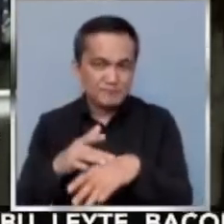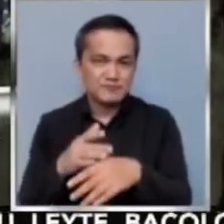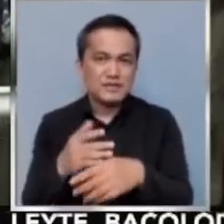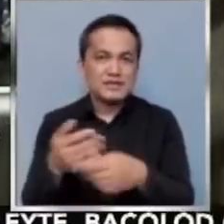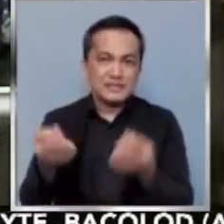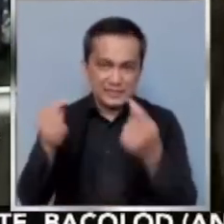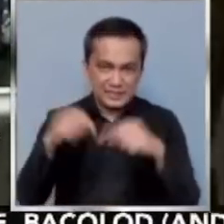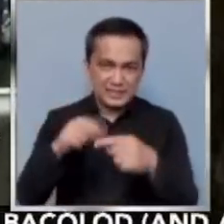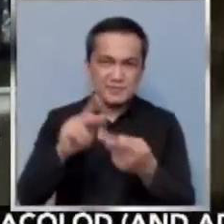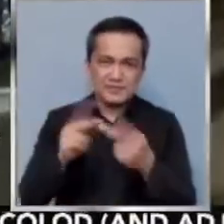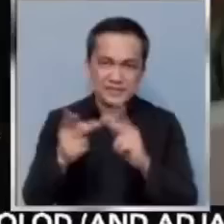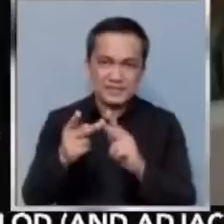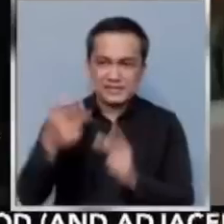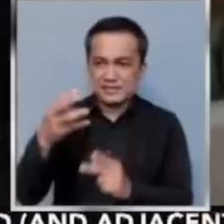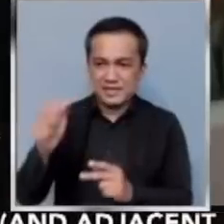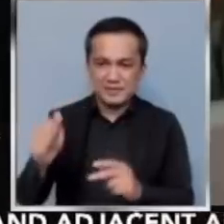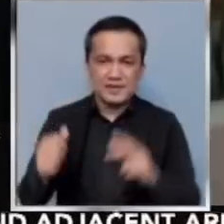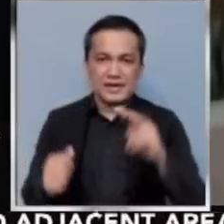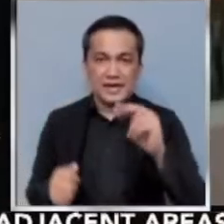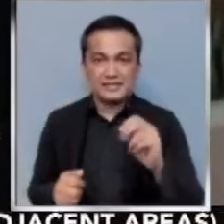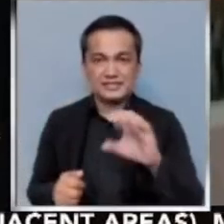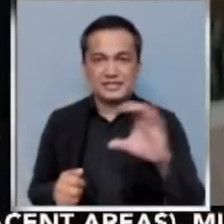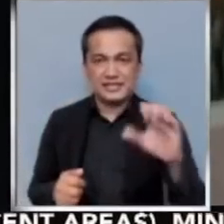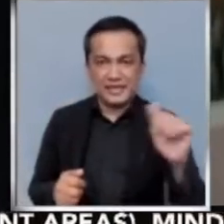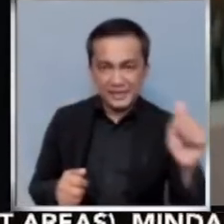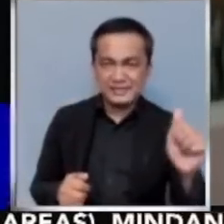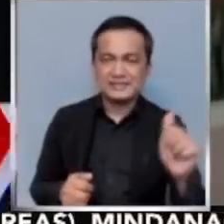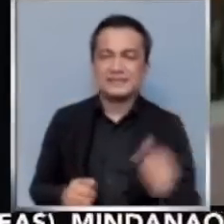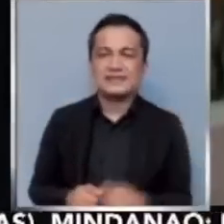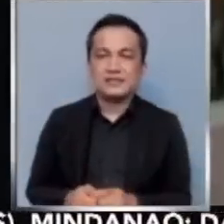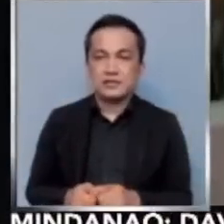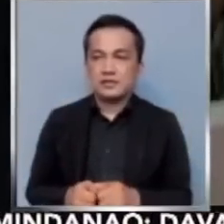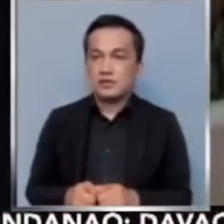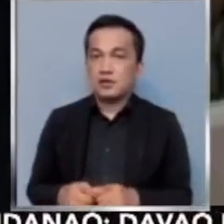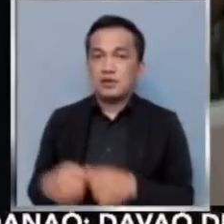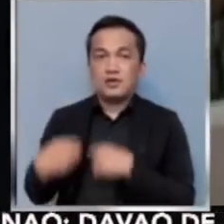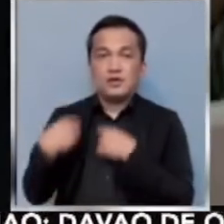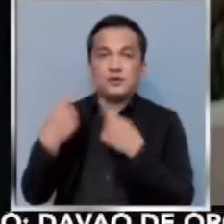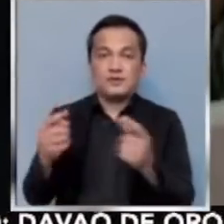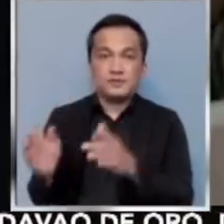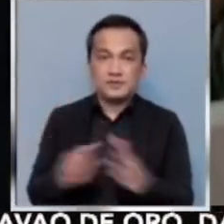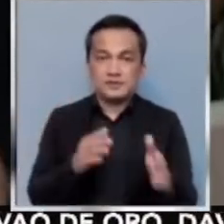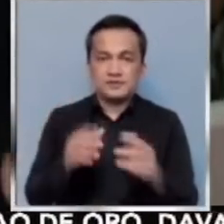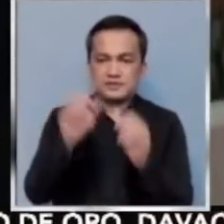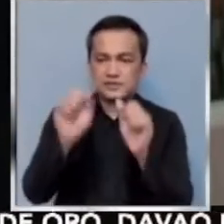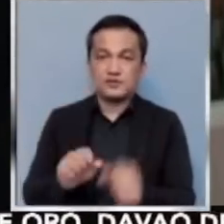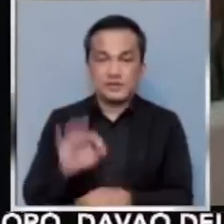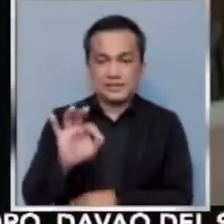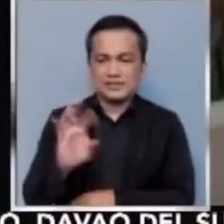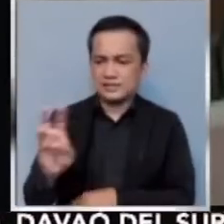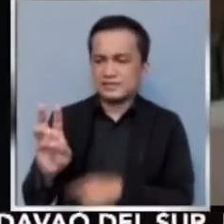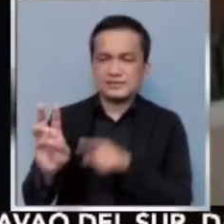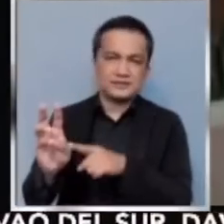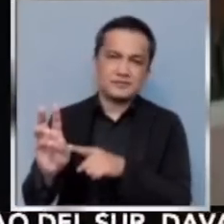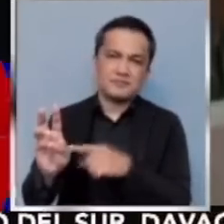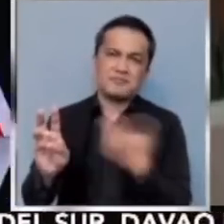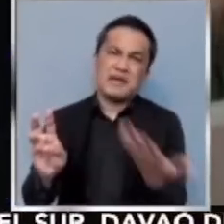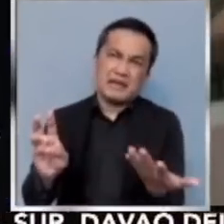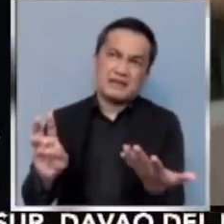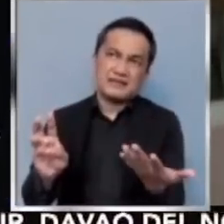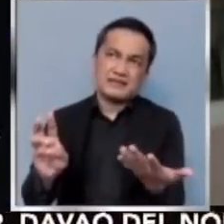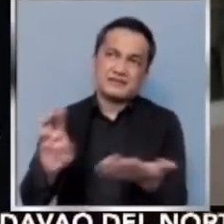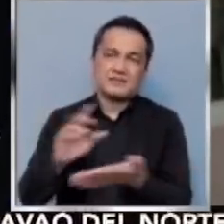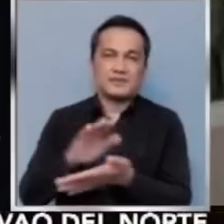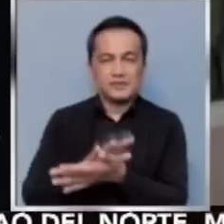GMA at NCAA. We've been preparing for this since season 96. Kaya lang nga nagkaroon ng pandemic, tapos nagkaroon